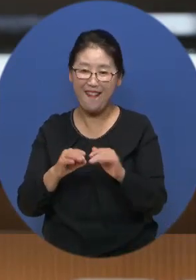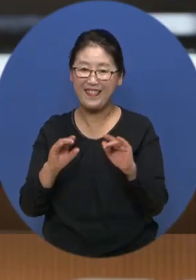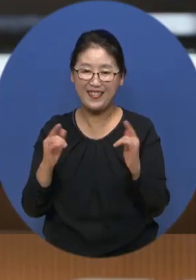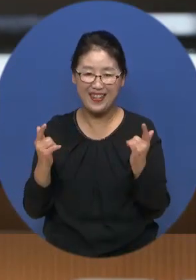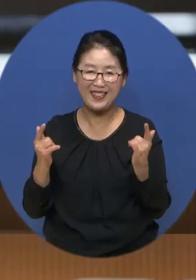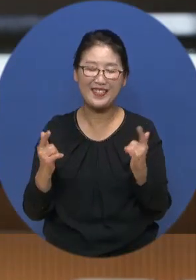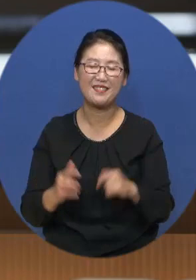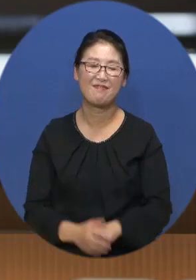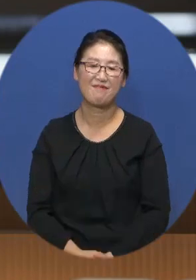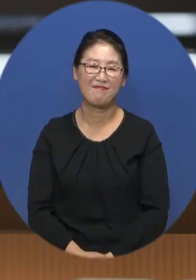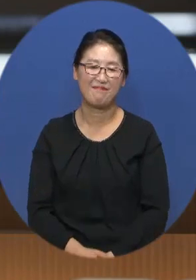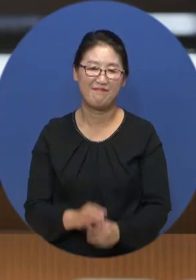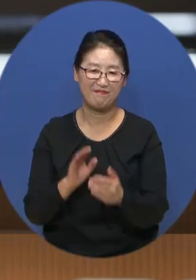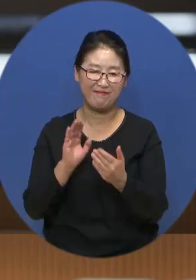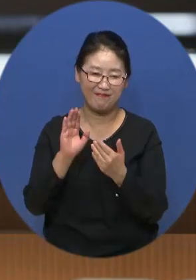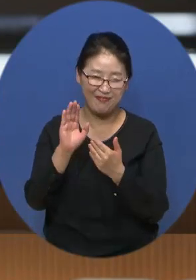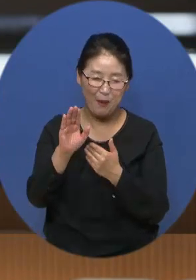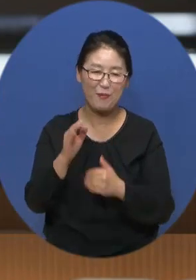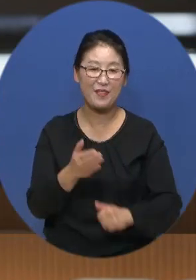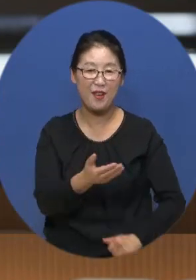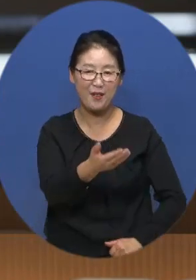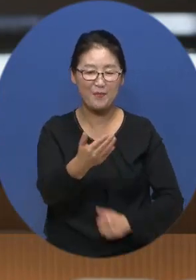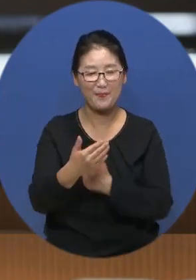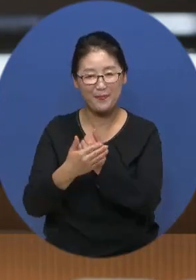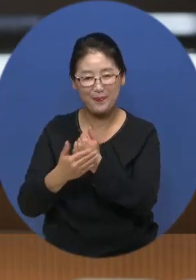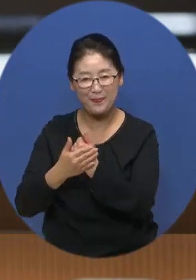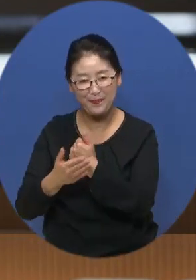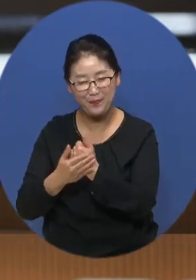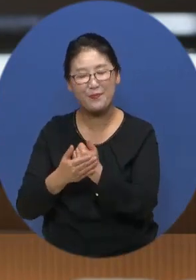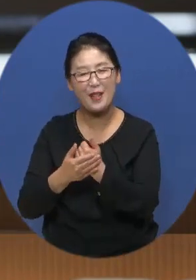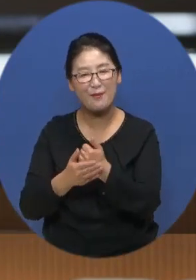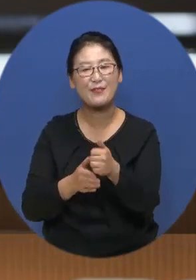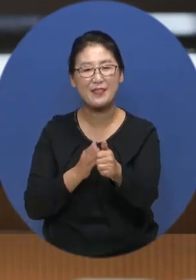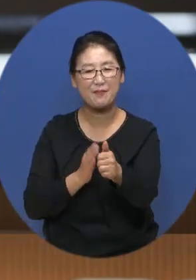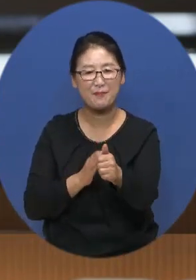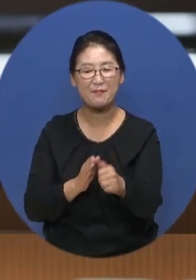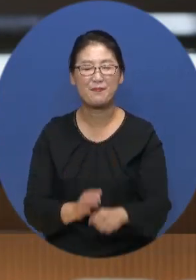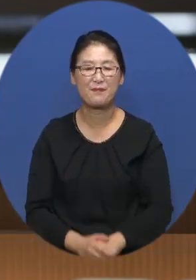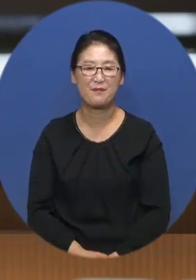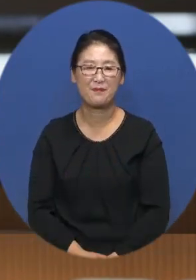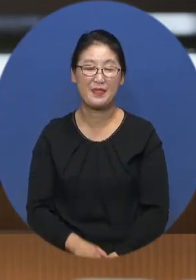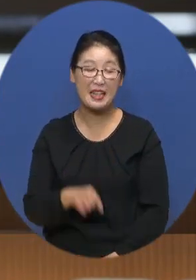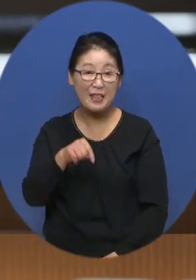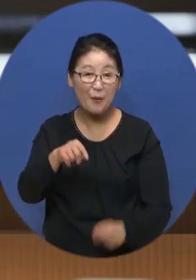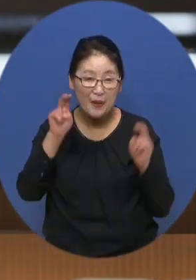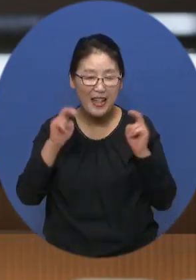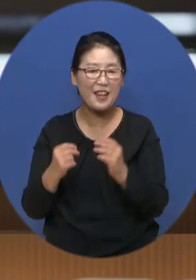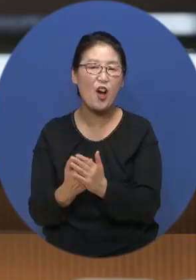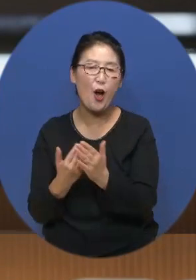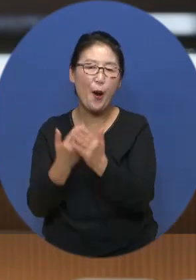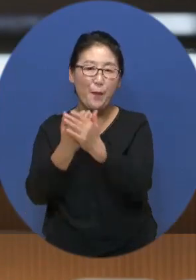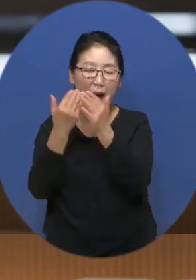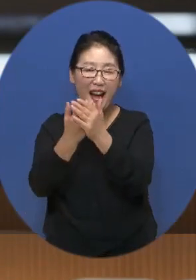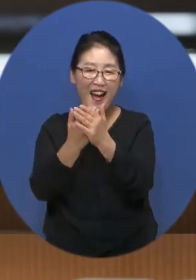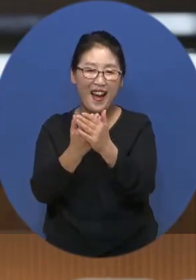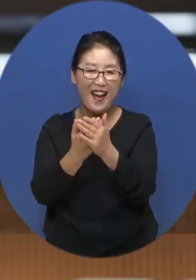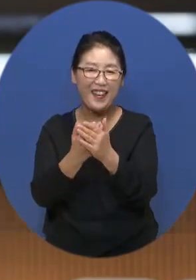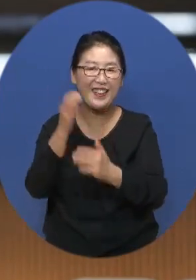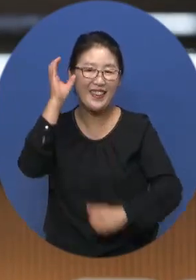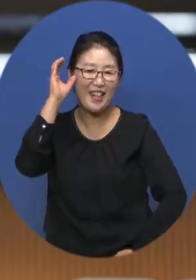알고 있습니다. 다 앞으로도 계속 많이 도와주시고 더 성장하는 레그랜드가 됐으면 좋겠습니다.